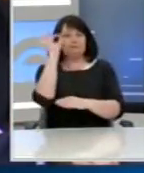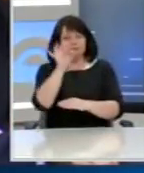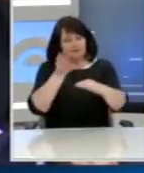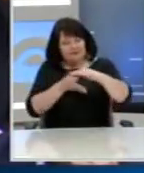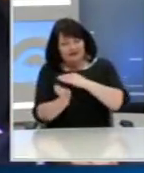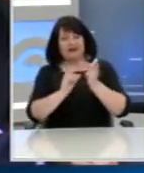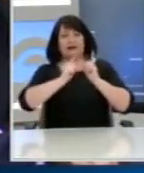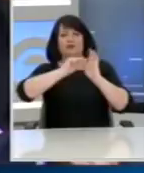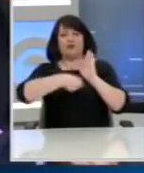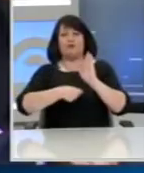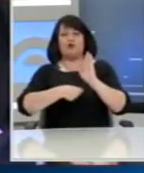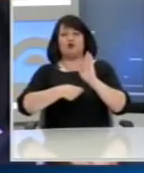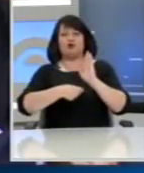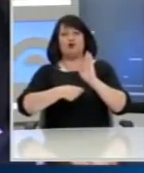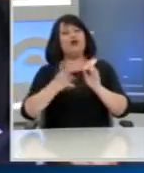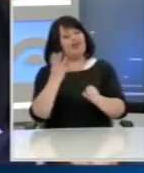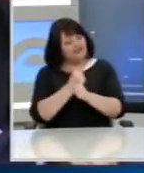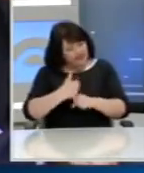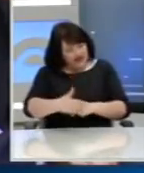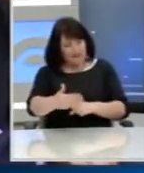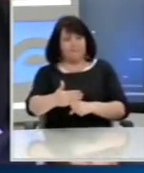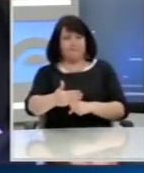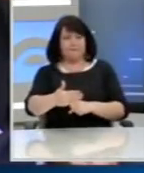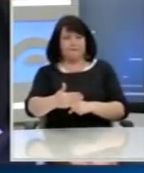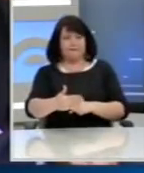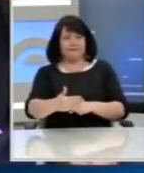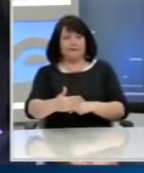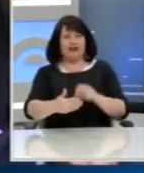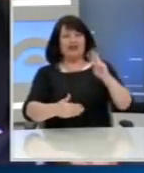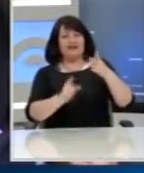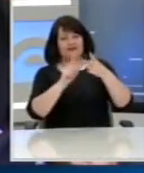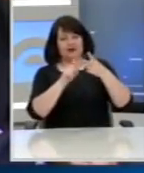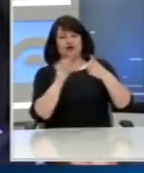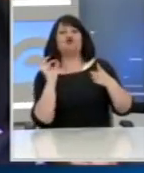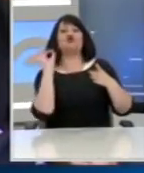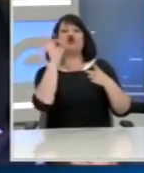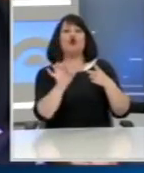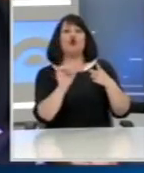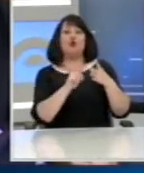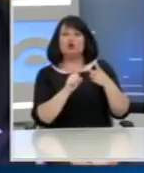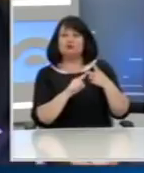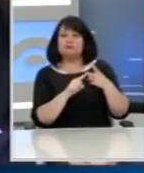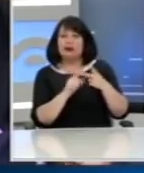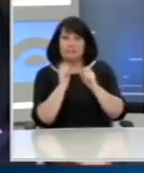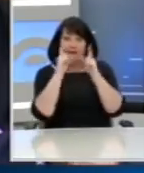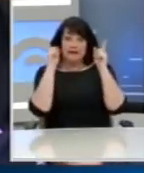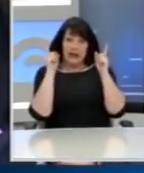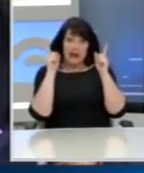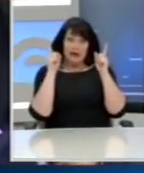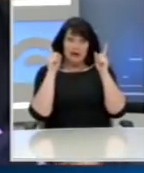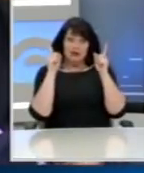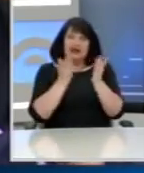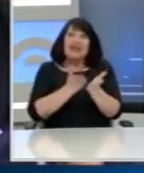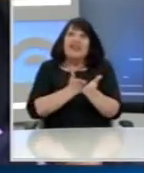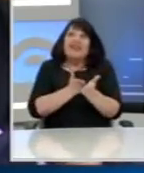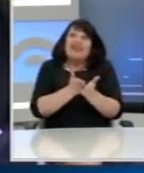χώρα από τα μνημόνια και θα το πετύχουμε. Με δεύτερο κύριο στόχο να φέρουμε επιτέλους αυτόν τον τόπο